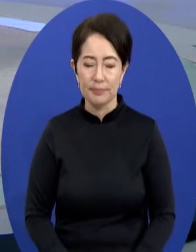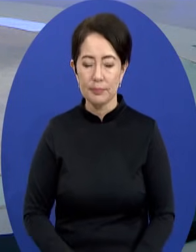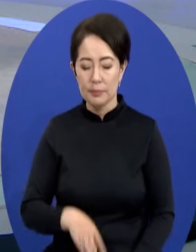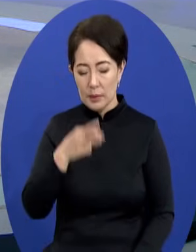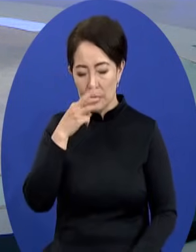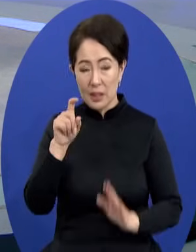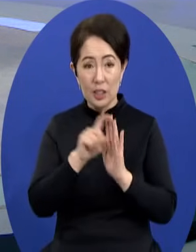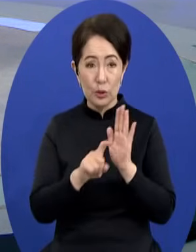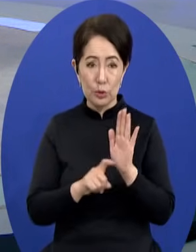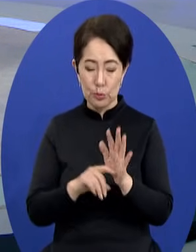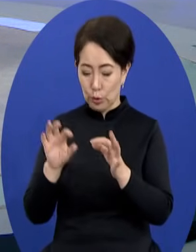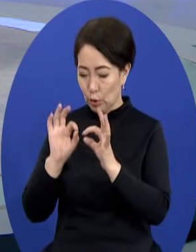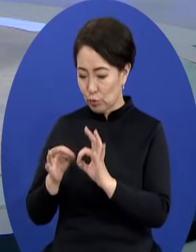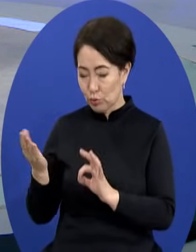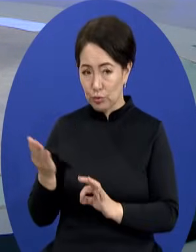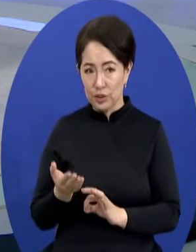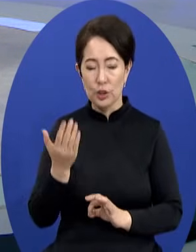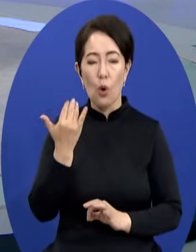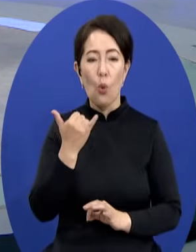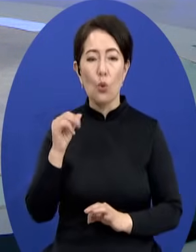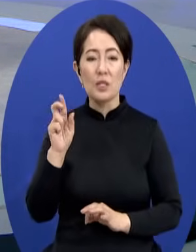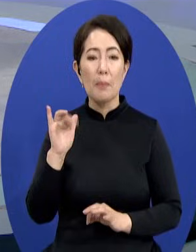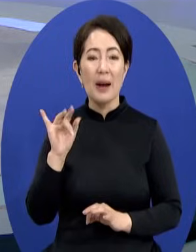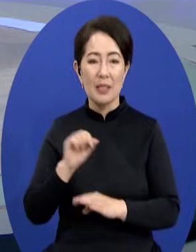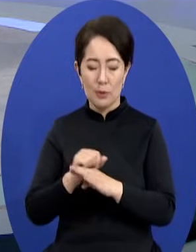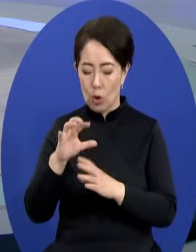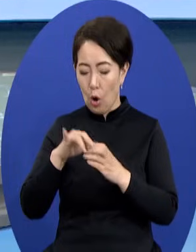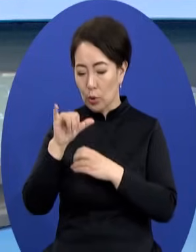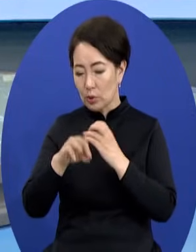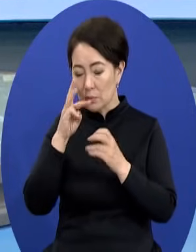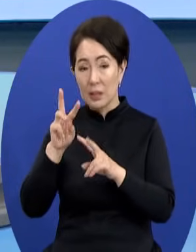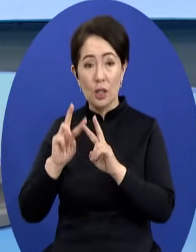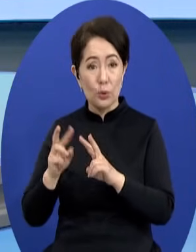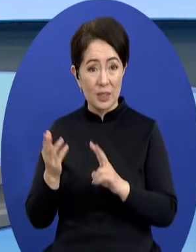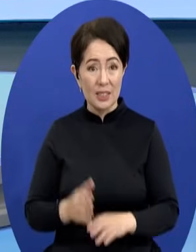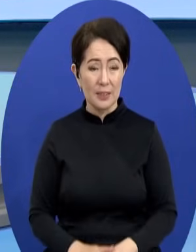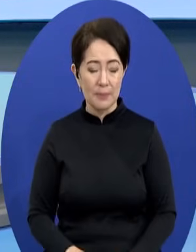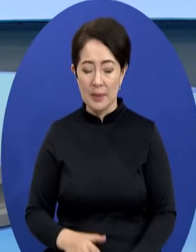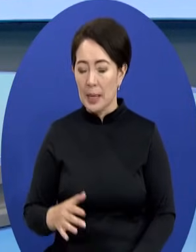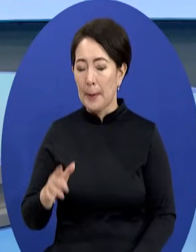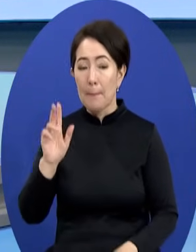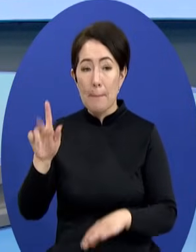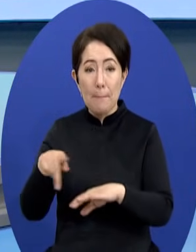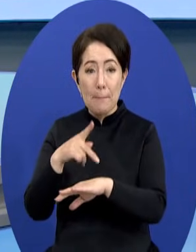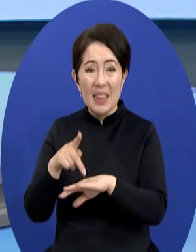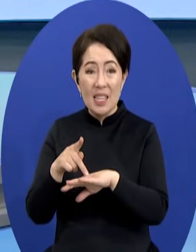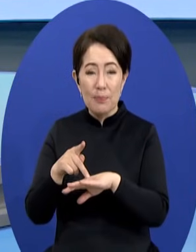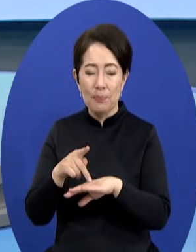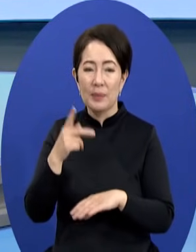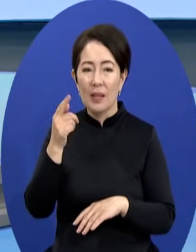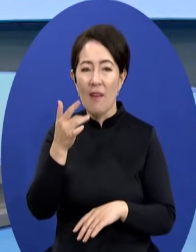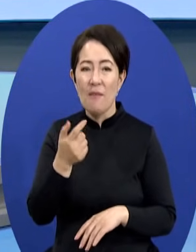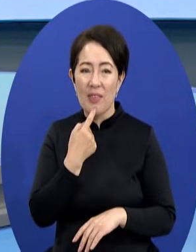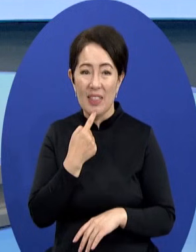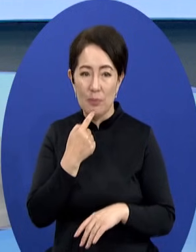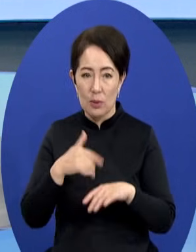Цагийн хөрд мэдээллийн хөтөлбөр орчуулагч редактор Уужин Бэрийн бэлтгэсэн олон улсын мэдээгээр хөргөлжилж байна. Филиппин улсад армийн тээврийн нис хонгоц осолдож